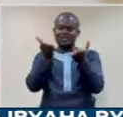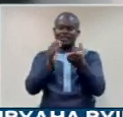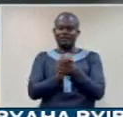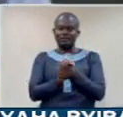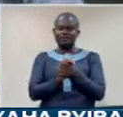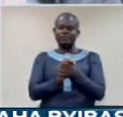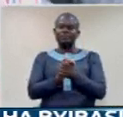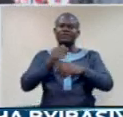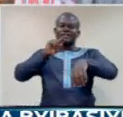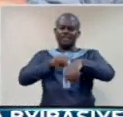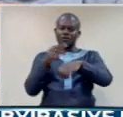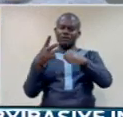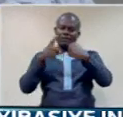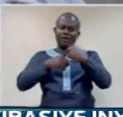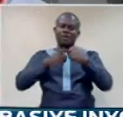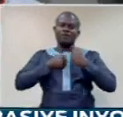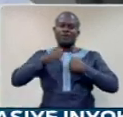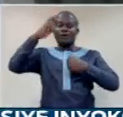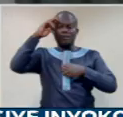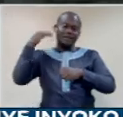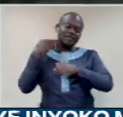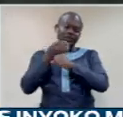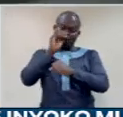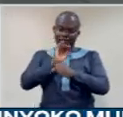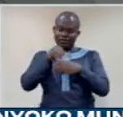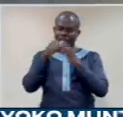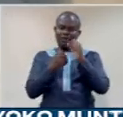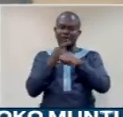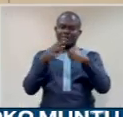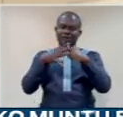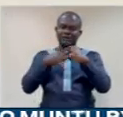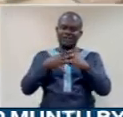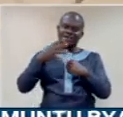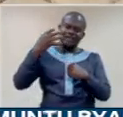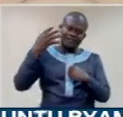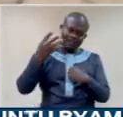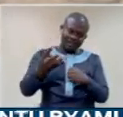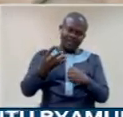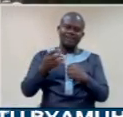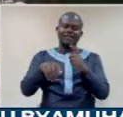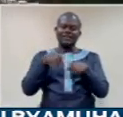ku 26 u Rwanda rwibuka Jenoside yakorewe abatutsi mu gihe 1994 yahitanye